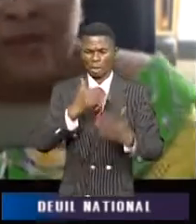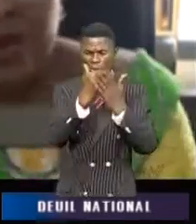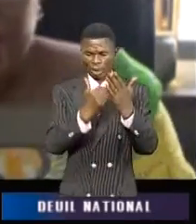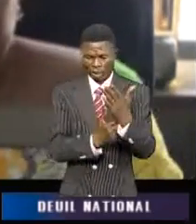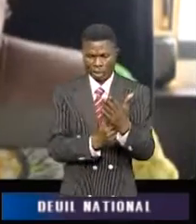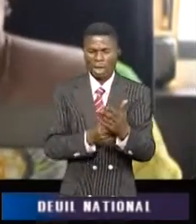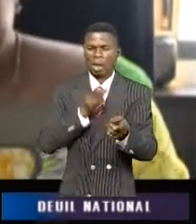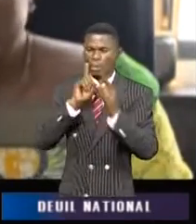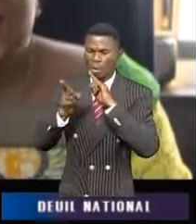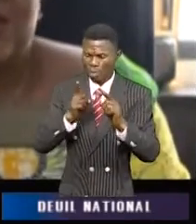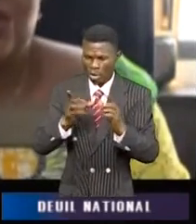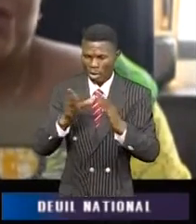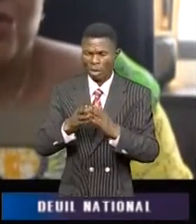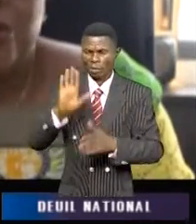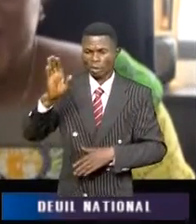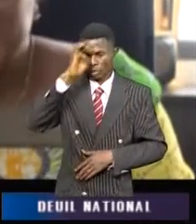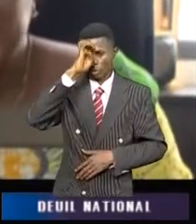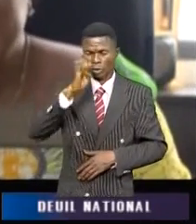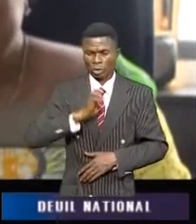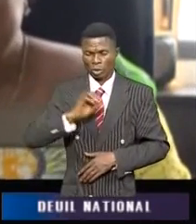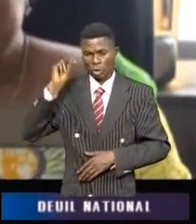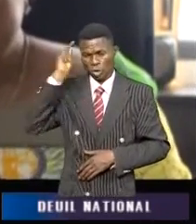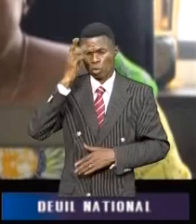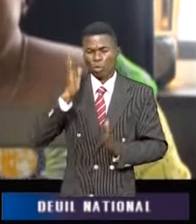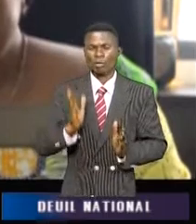parlé avec son Excellence, Monsieur le Gouverneur,